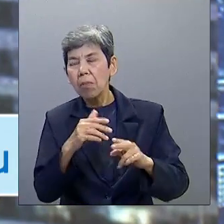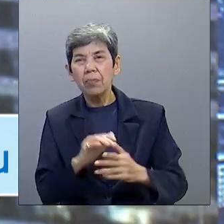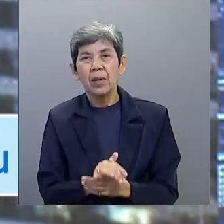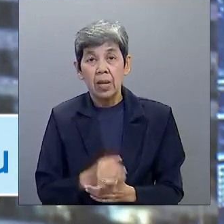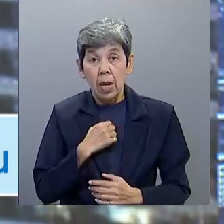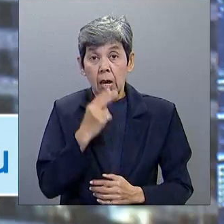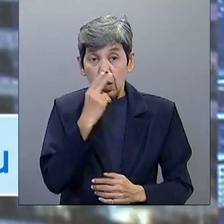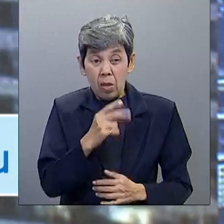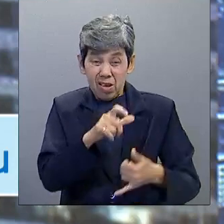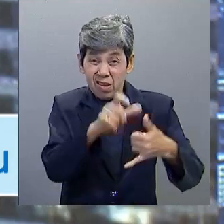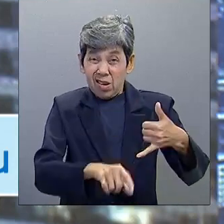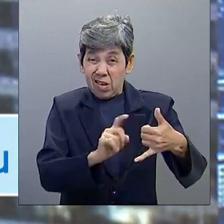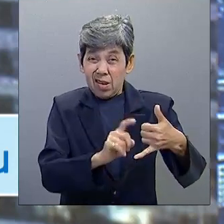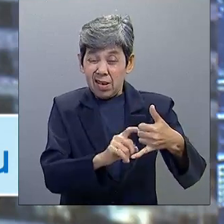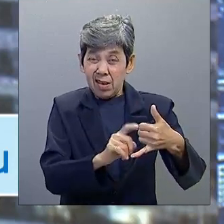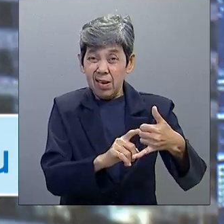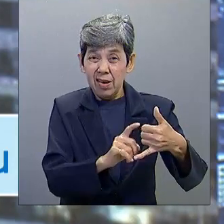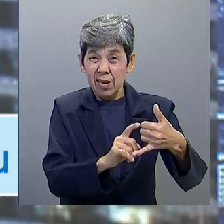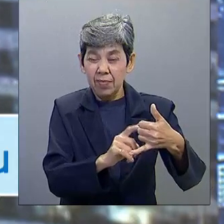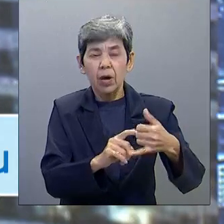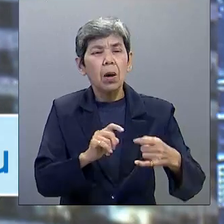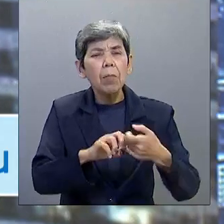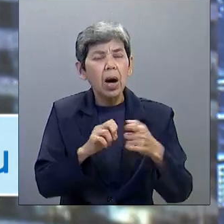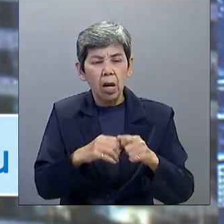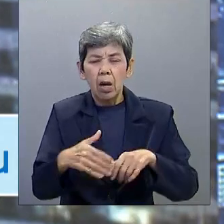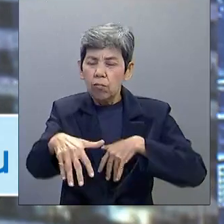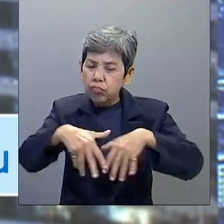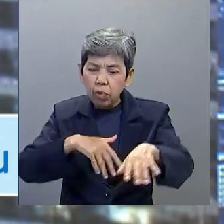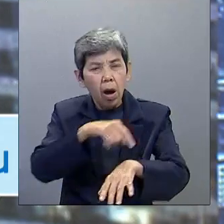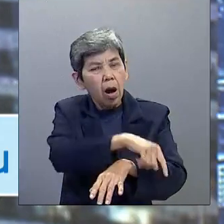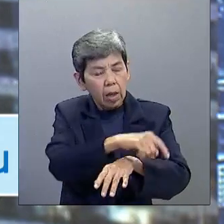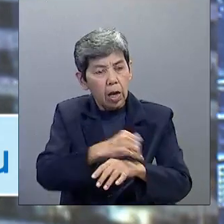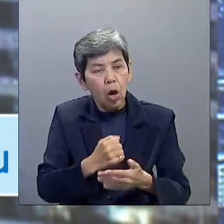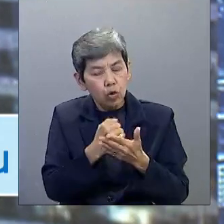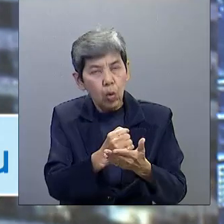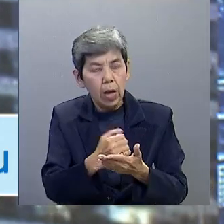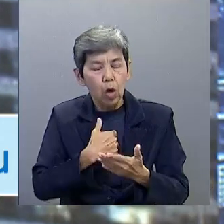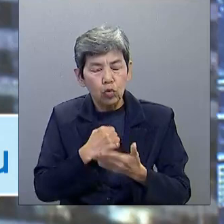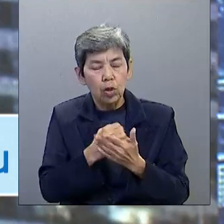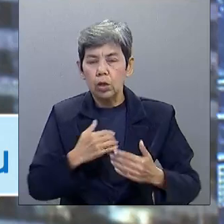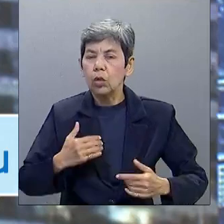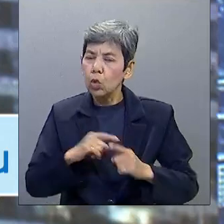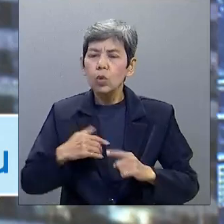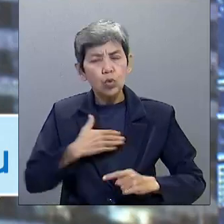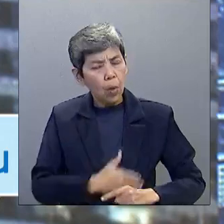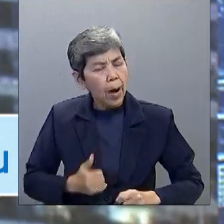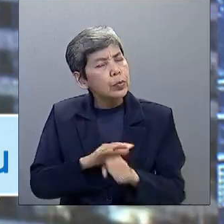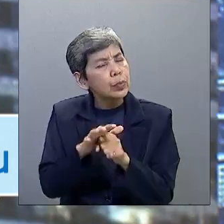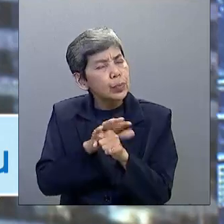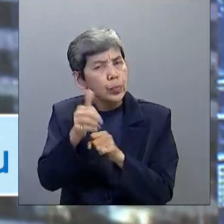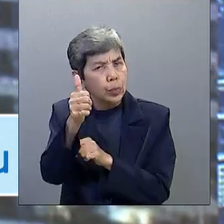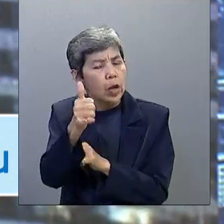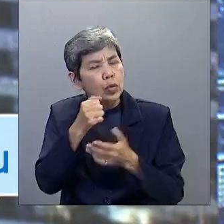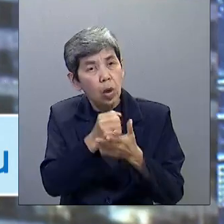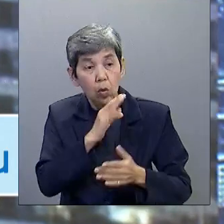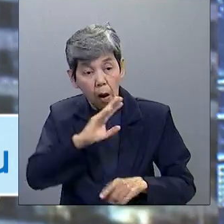าประเด็นคือเบื้องต้นก็คือสุขภาวะข้างถนนช่วยในการให้เขาได้มีสุขภาวะที่ดีเบื้องต้นก่อนอย่างน้อยแบบ